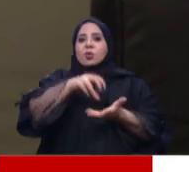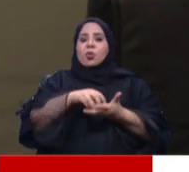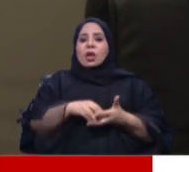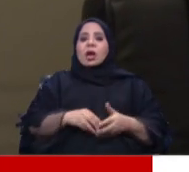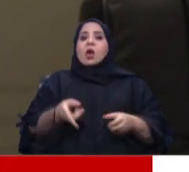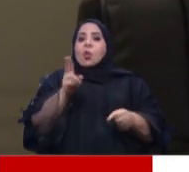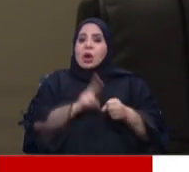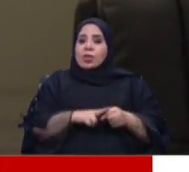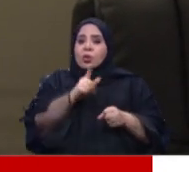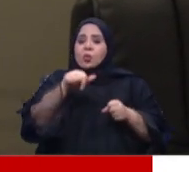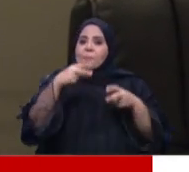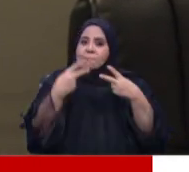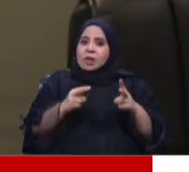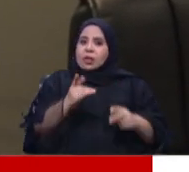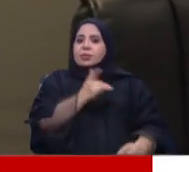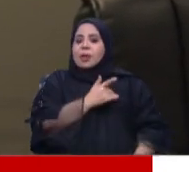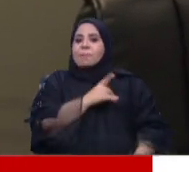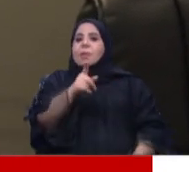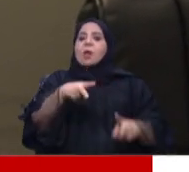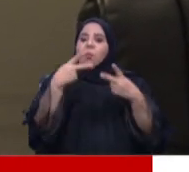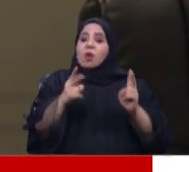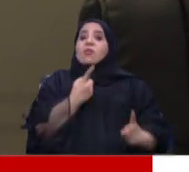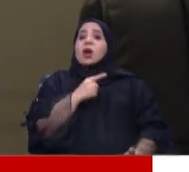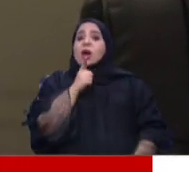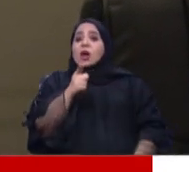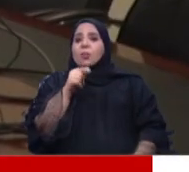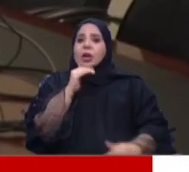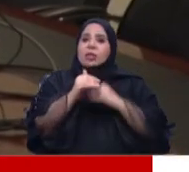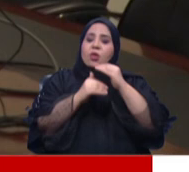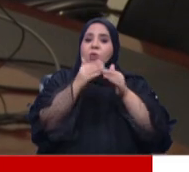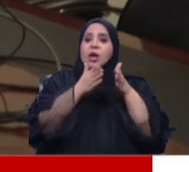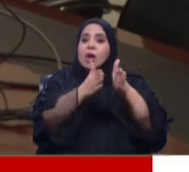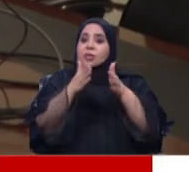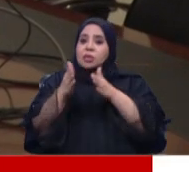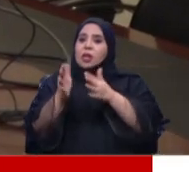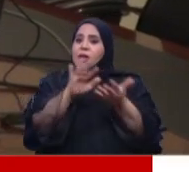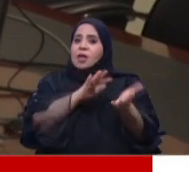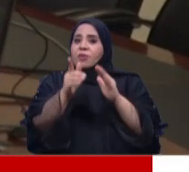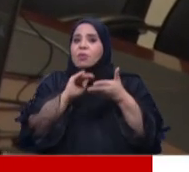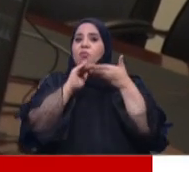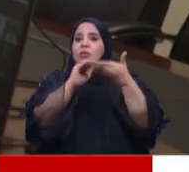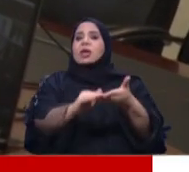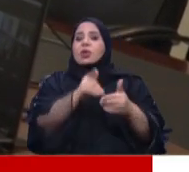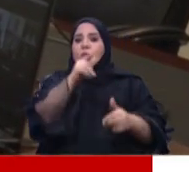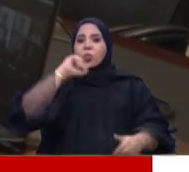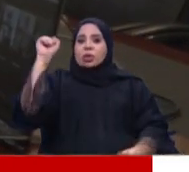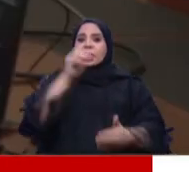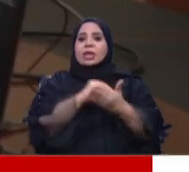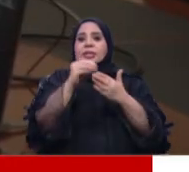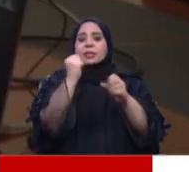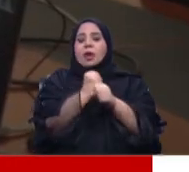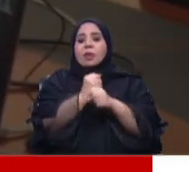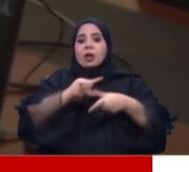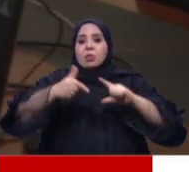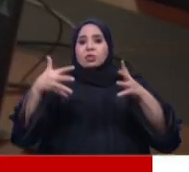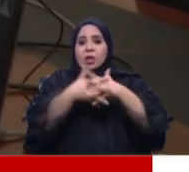الخليج العربية، التي تحققت بعد رغبة الطرفين في تطوير آليات تخدم التوجهات الوطنية وتعزز العمل